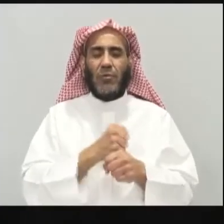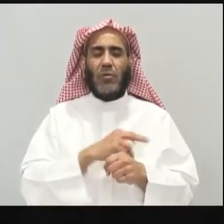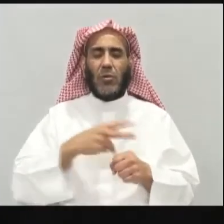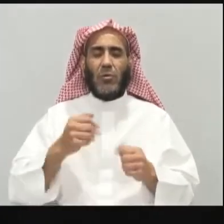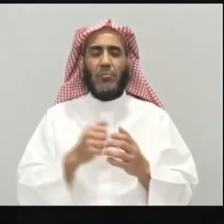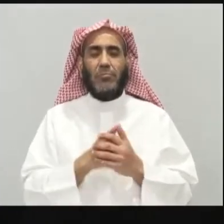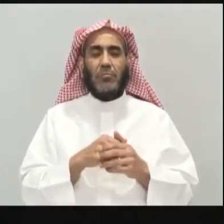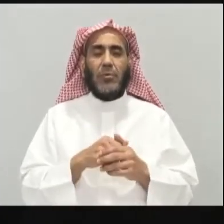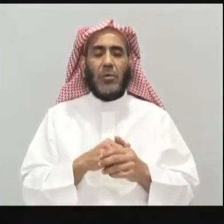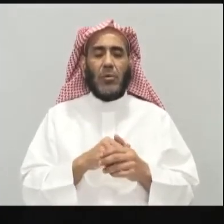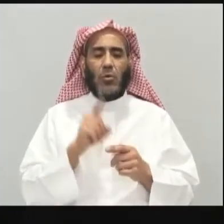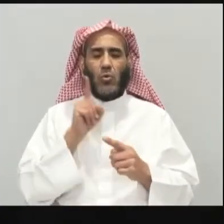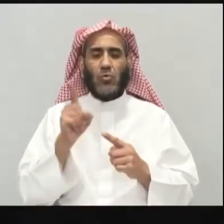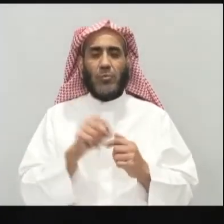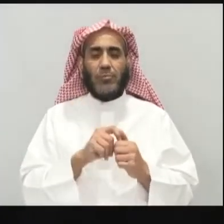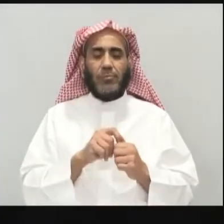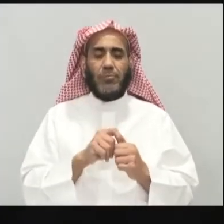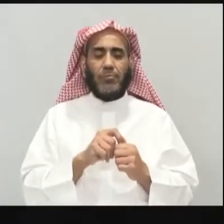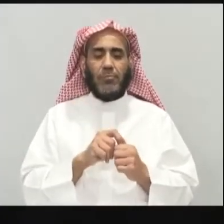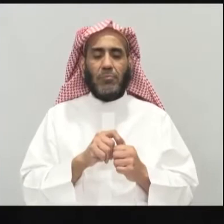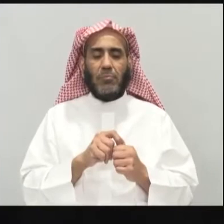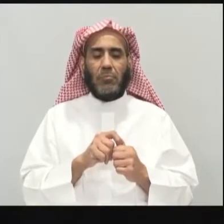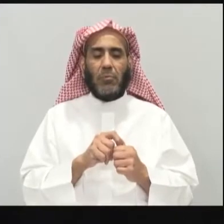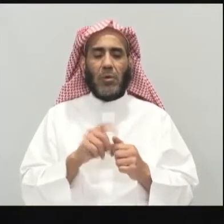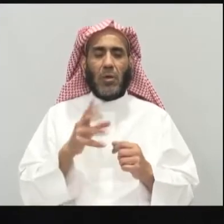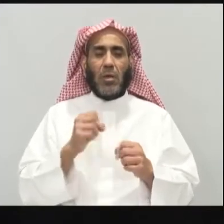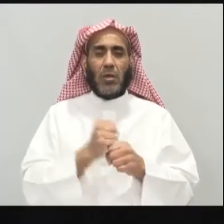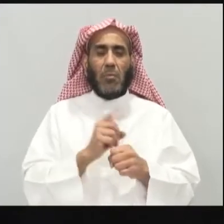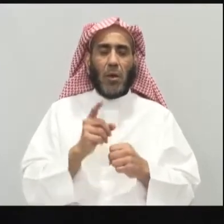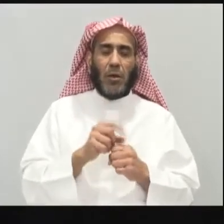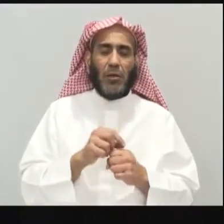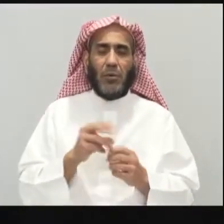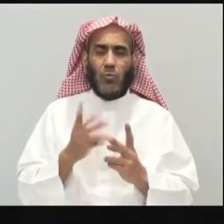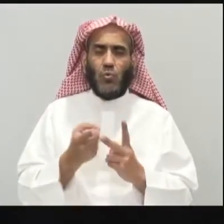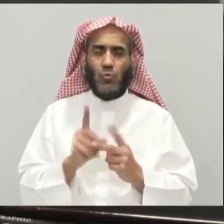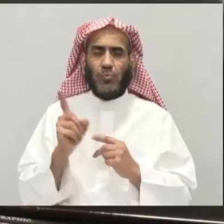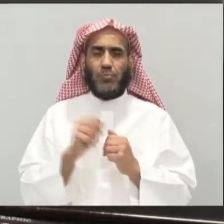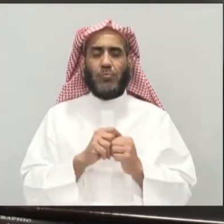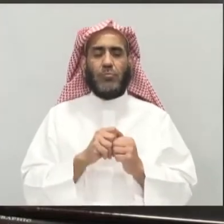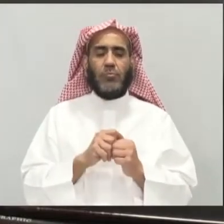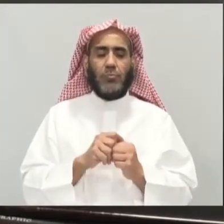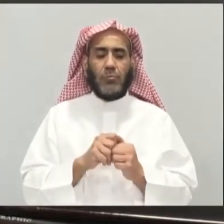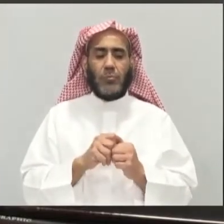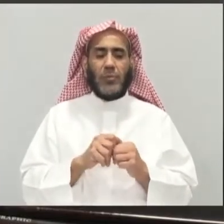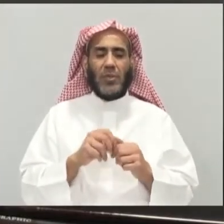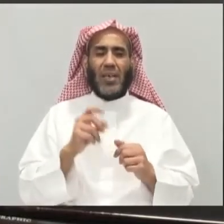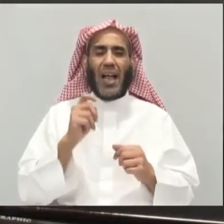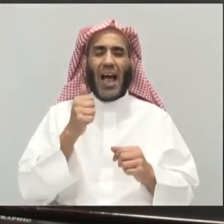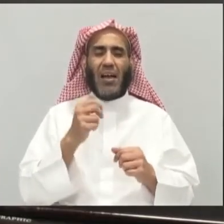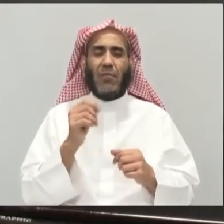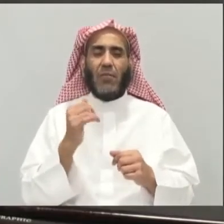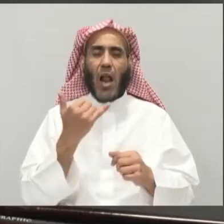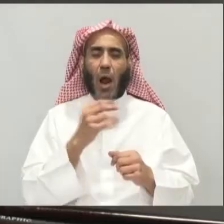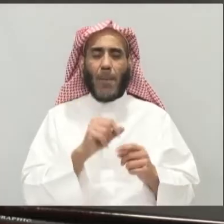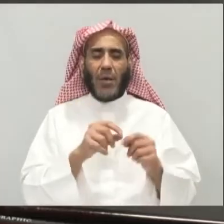عده طرق عندنا تشوفون قدامكم هذه القطعه اللي هنشتغل عليها طبعا وضعنا اللي هو الحرف العربي على هذه